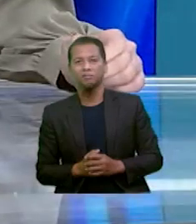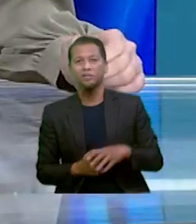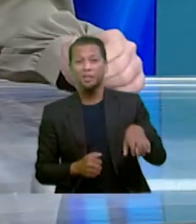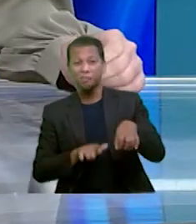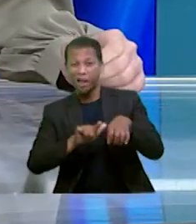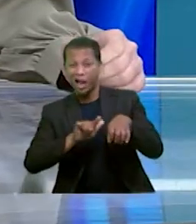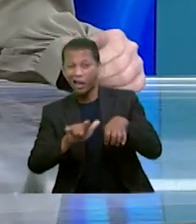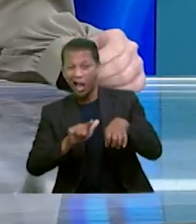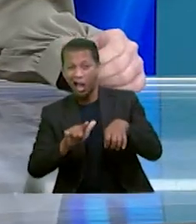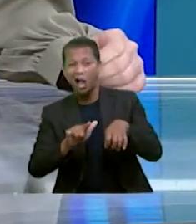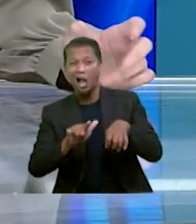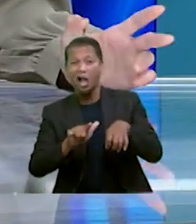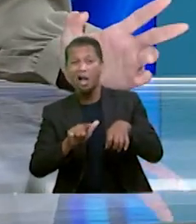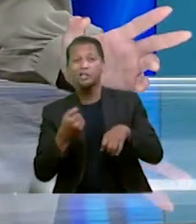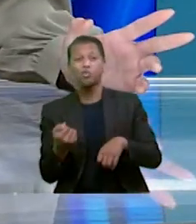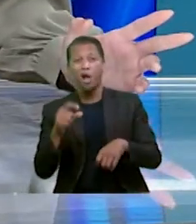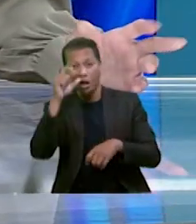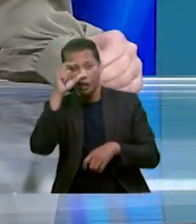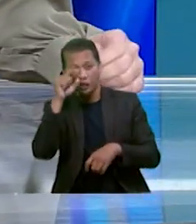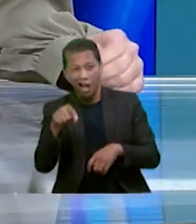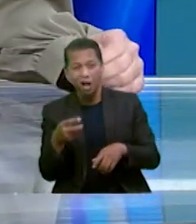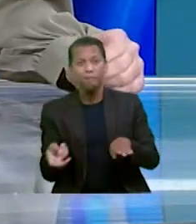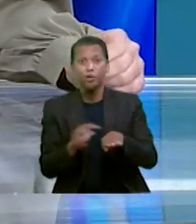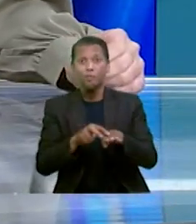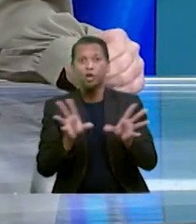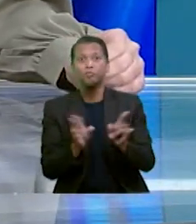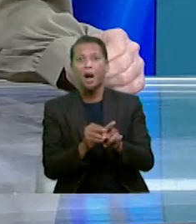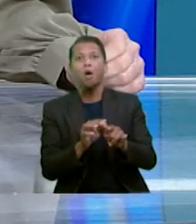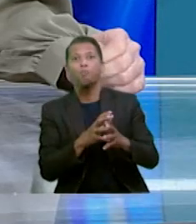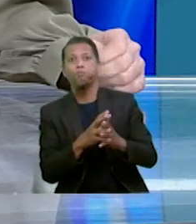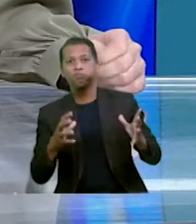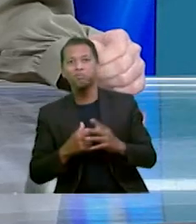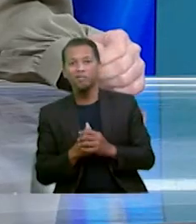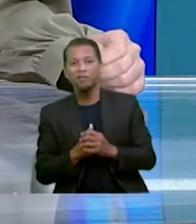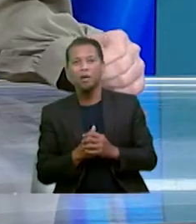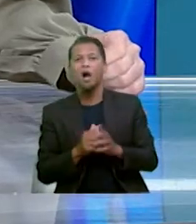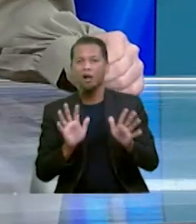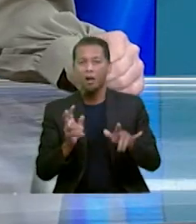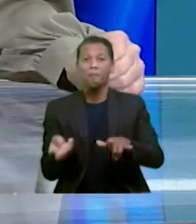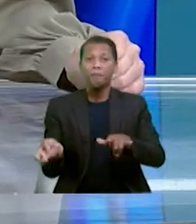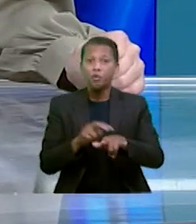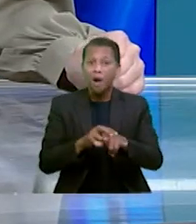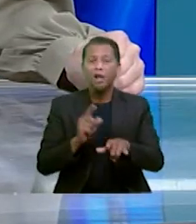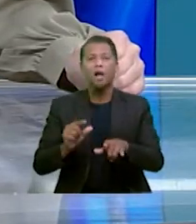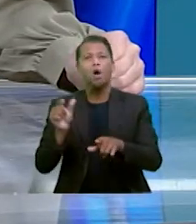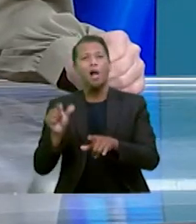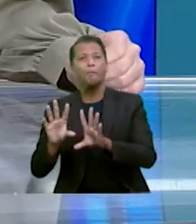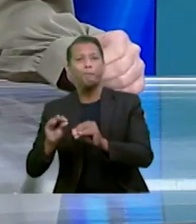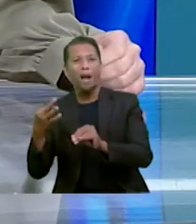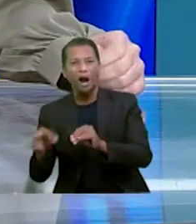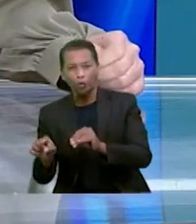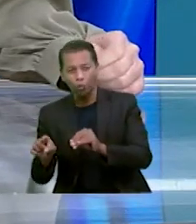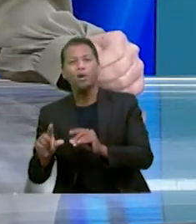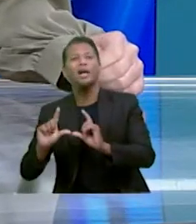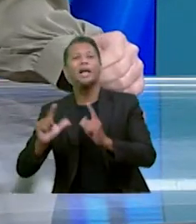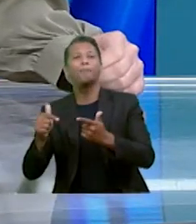Sementara itu, kepadatan penumpang juga masih terjadi di Bandara Internasional Soekarno-Hatta, Tangerang, Banten. Sebagian penumpang adalah karyawan